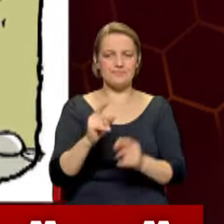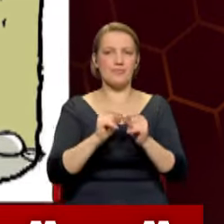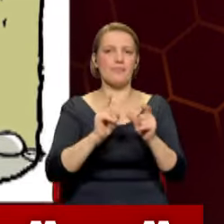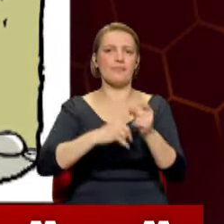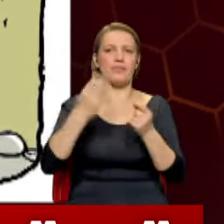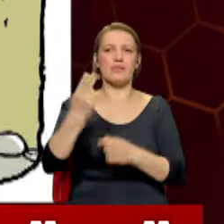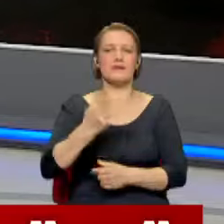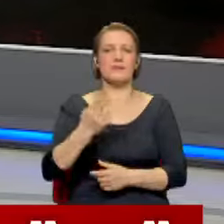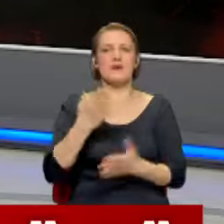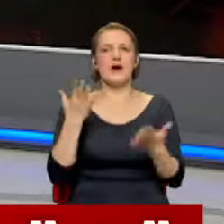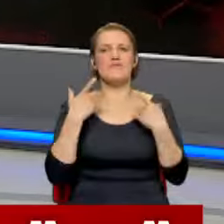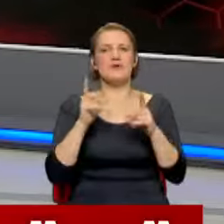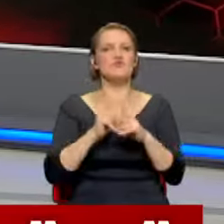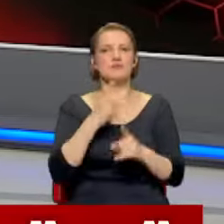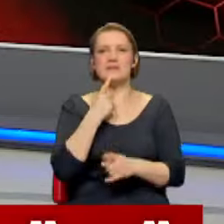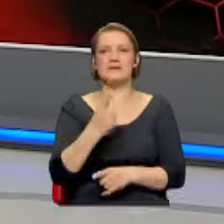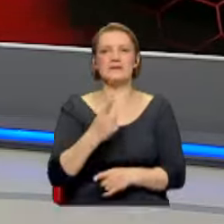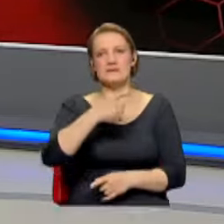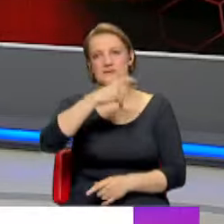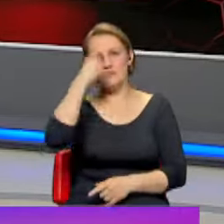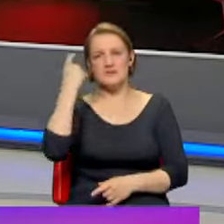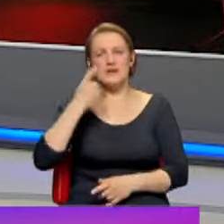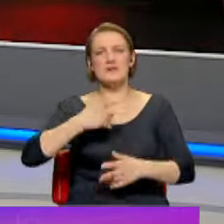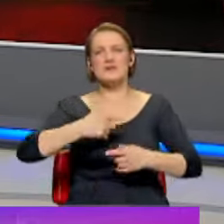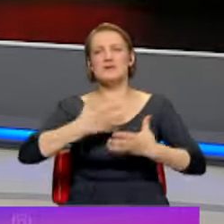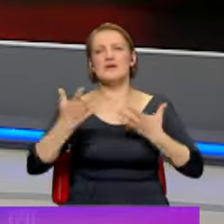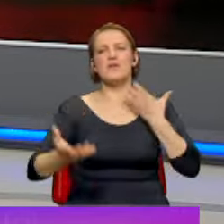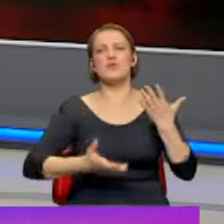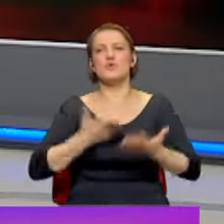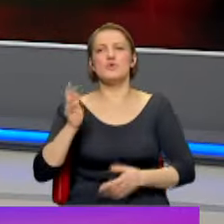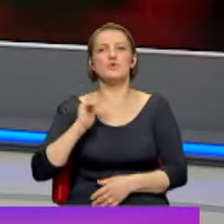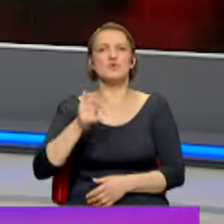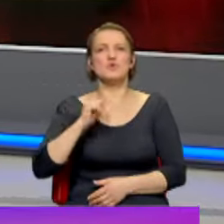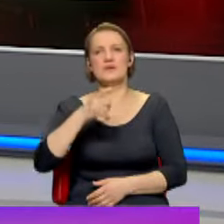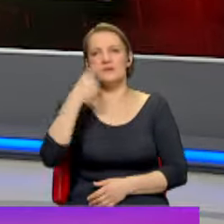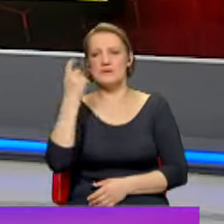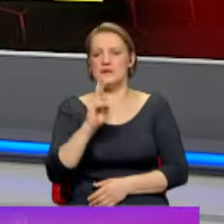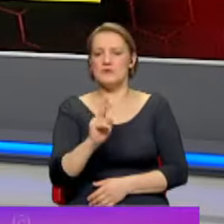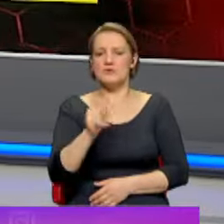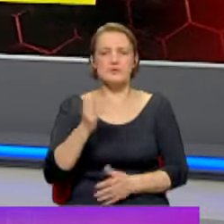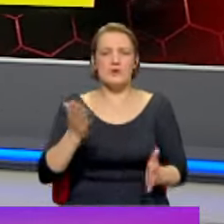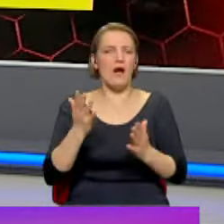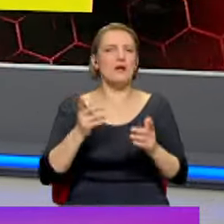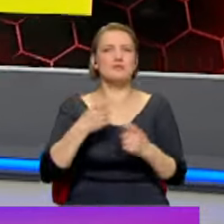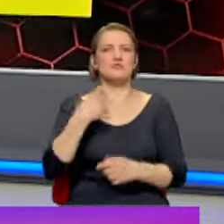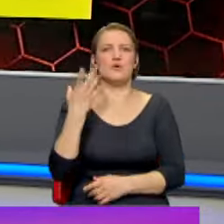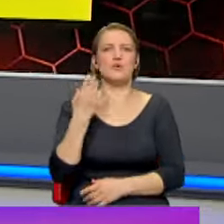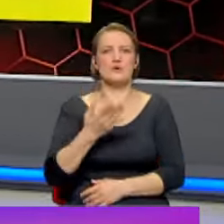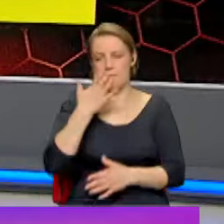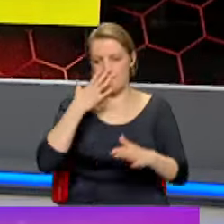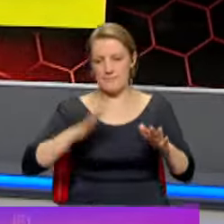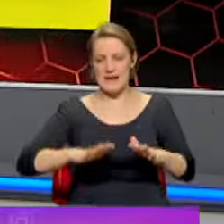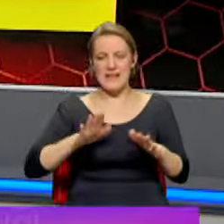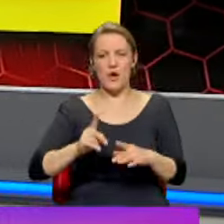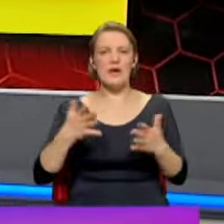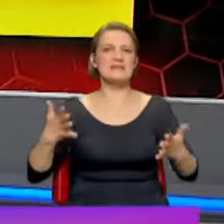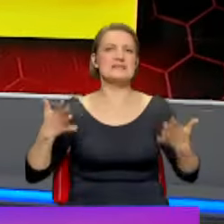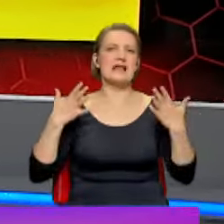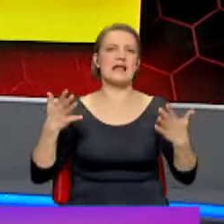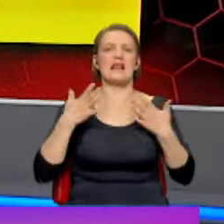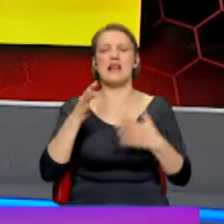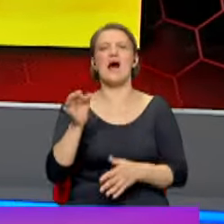Çelik. Hava durumu diyelim, sıcaktan kavruluyoruz, günlerdir sıcak. 2 gün daha da sıcak olacak ve beklenen o serin